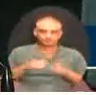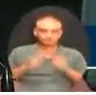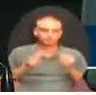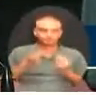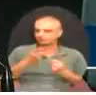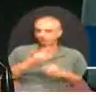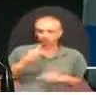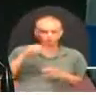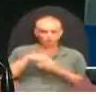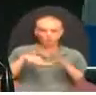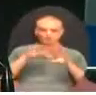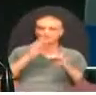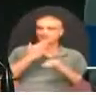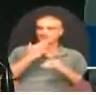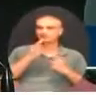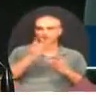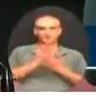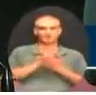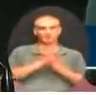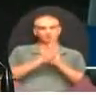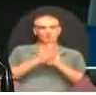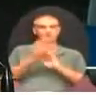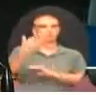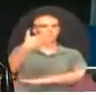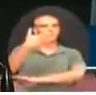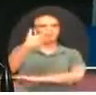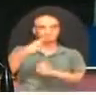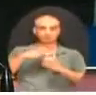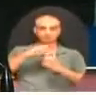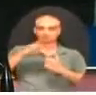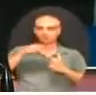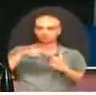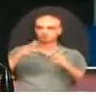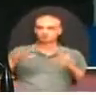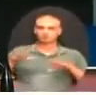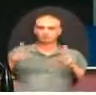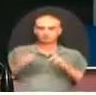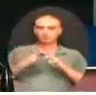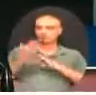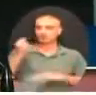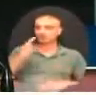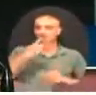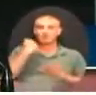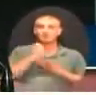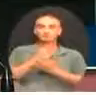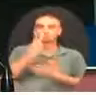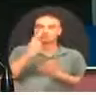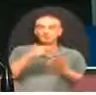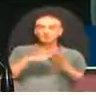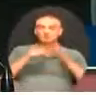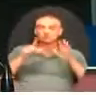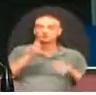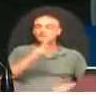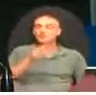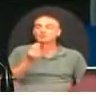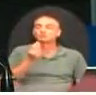שקודם כל הוא כולל את נבחרת ישראל, אז כבר הוא הופך את זה לעניין לאומי. אבל שנית, מתכנסת הממשלה לפני שבוע ומאשרת 2.7